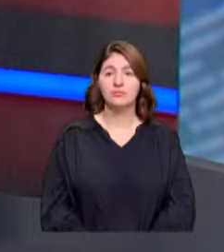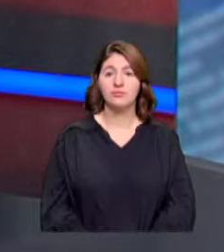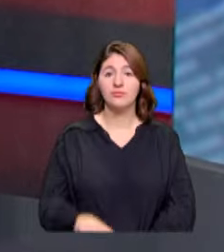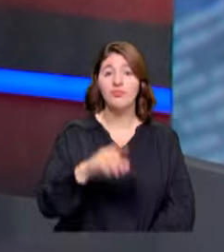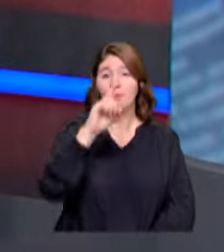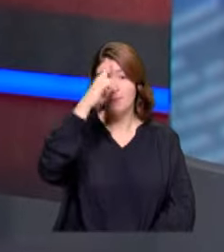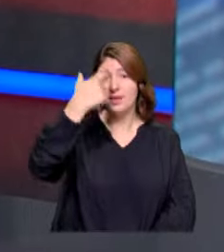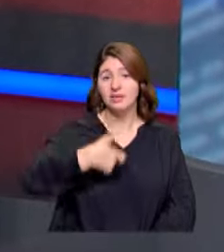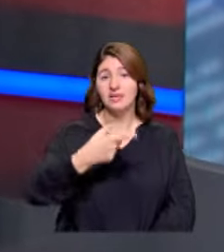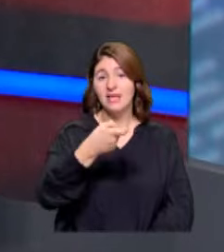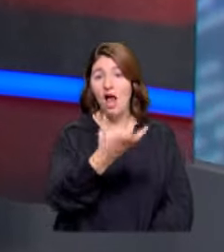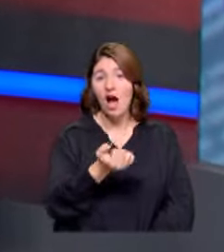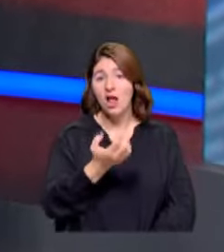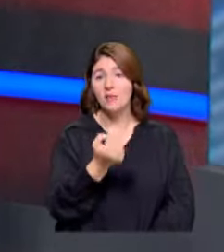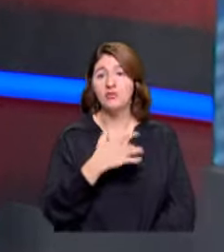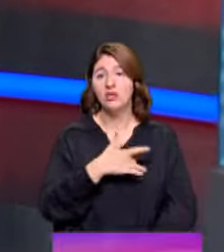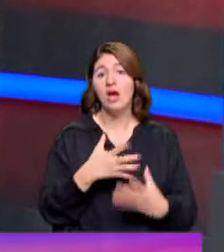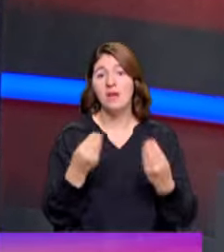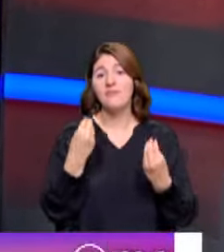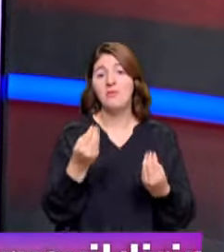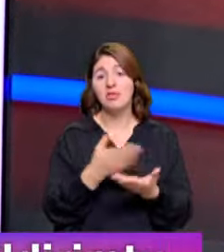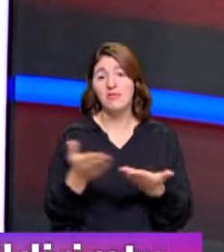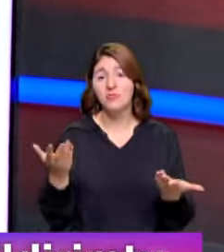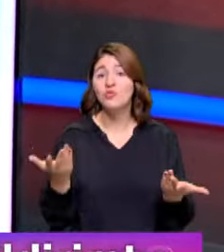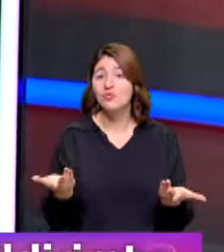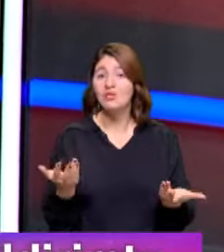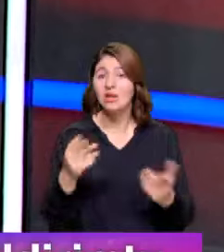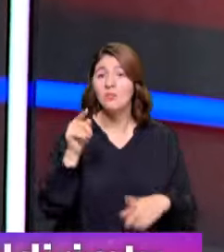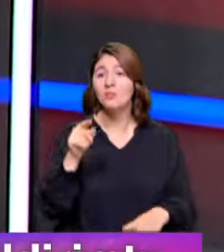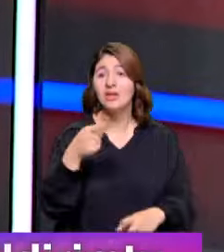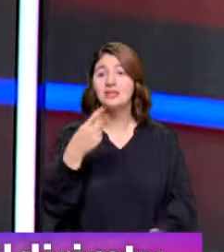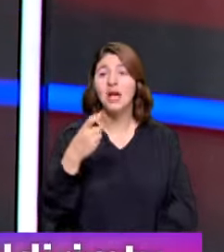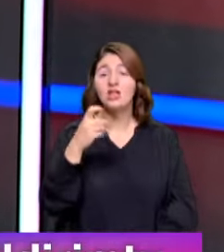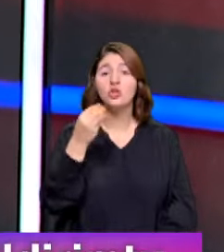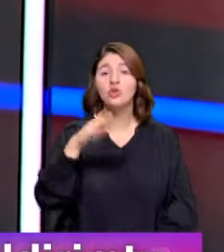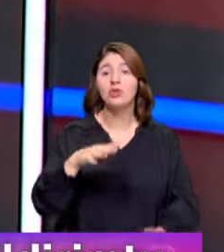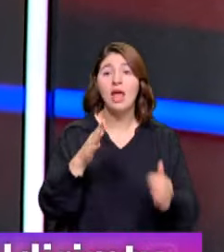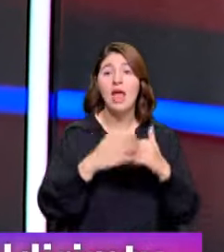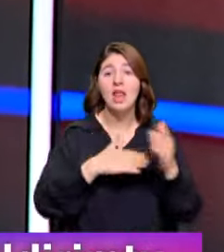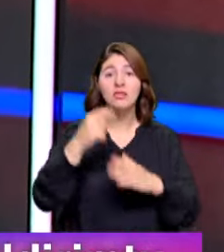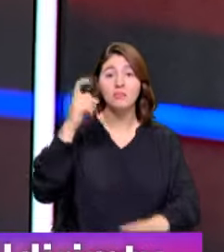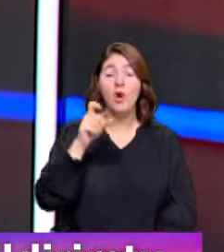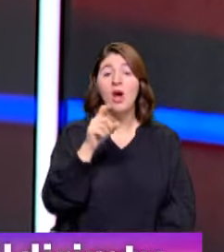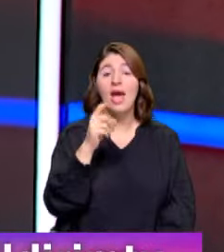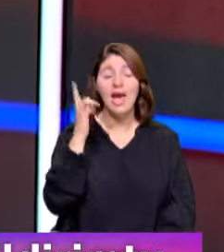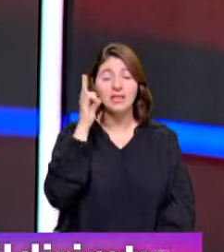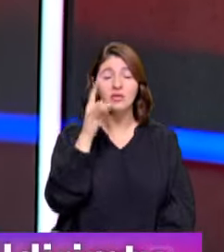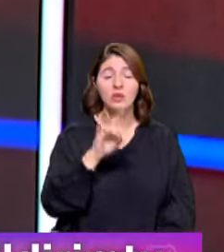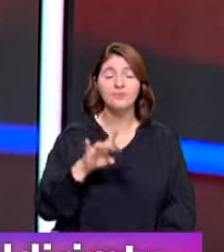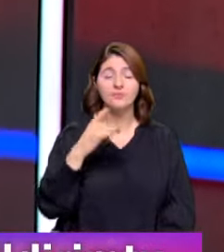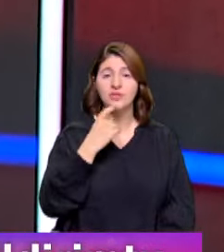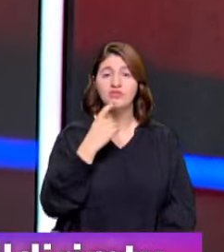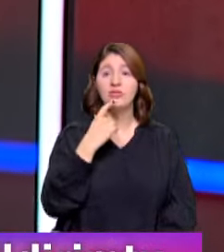Ve bireysel silahlanma can almaya da devam ediyor. Üstelik bu kez silahlar çocukların elinde. Edirne'de 14